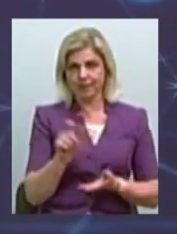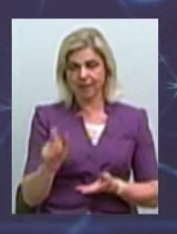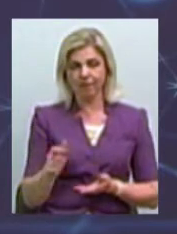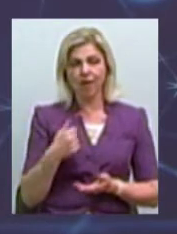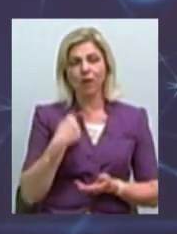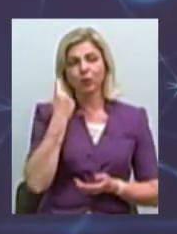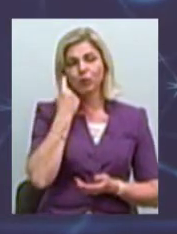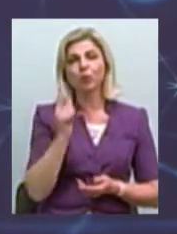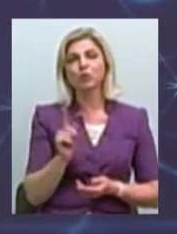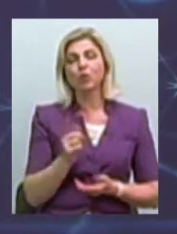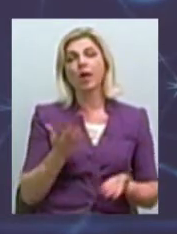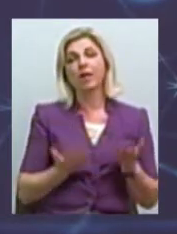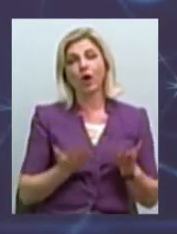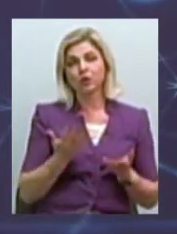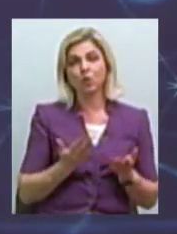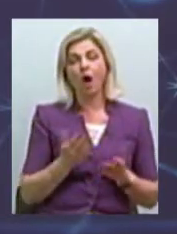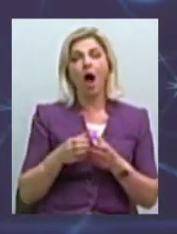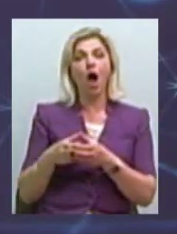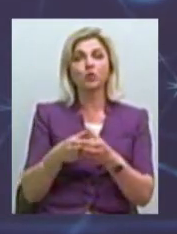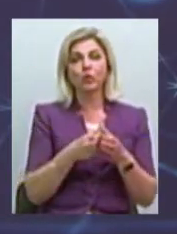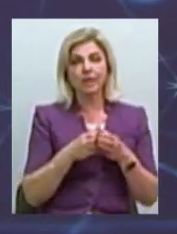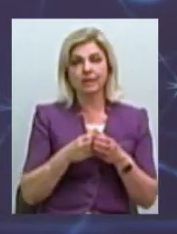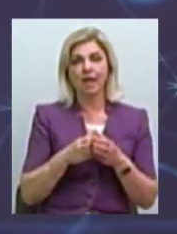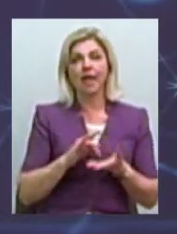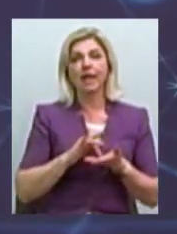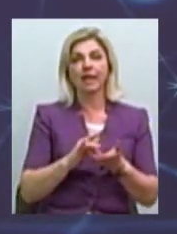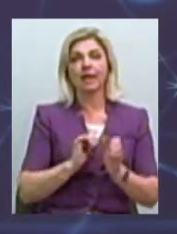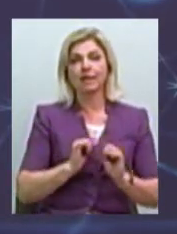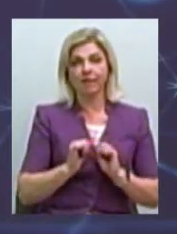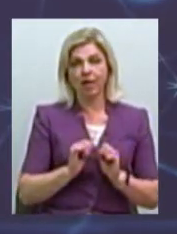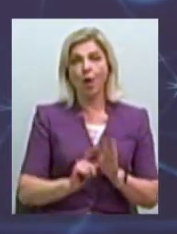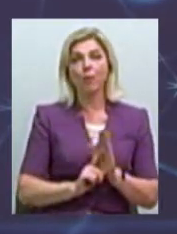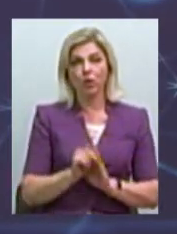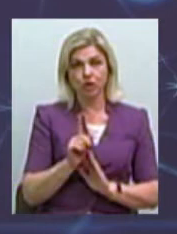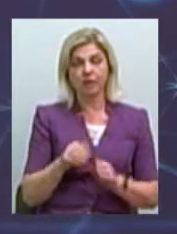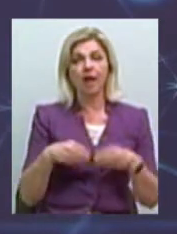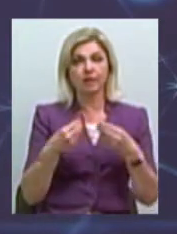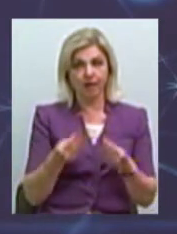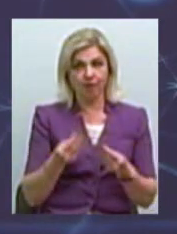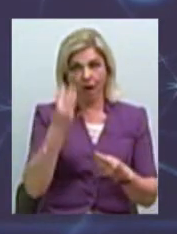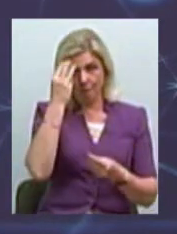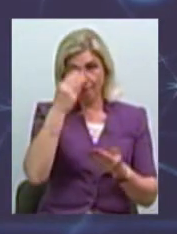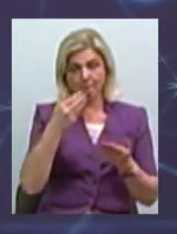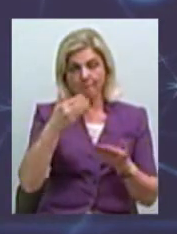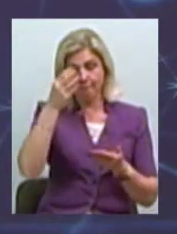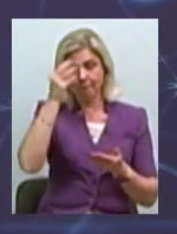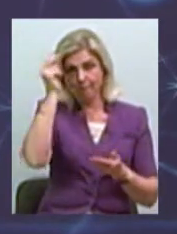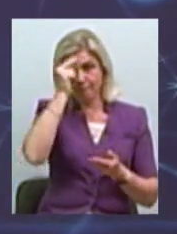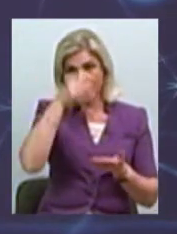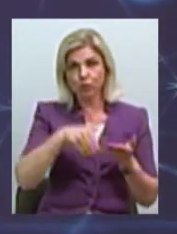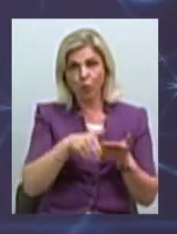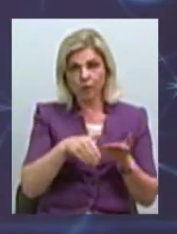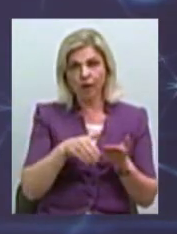що якщо вже Асоціація гідів почала давати свою методику для,